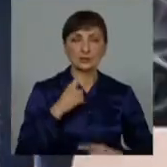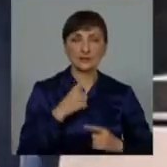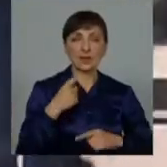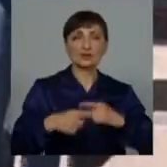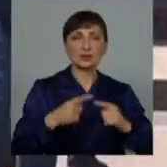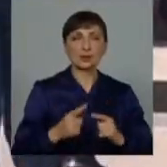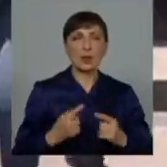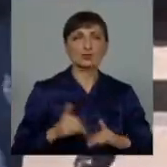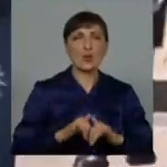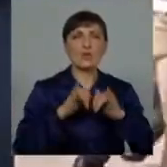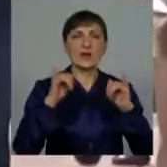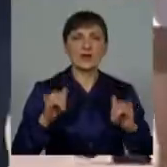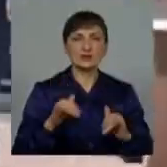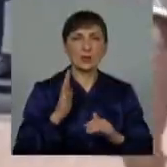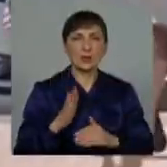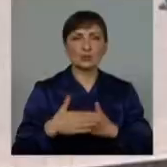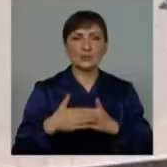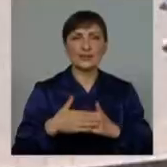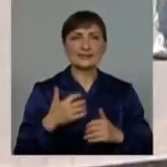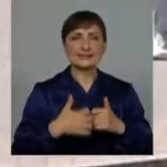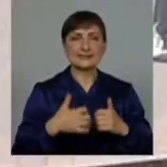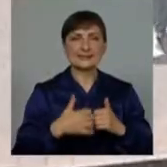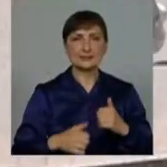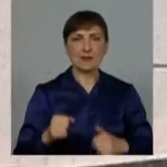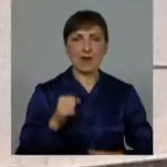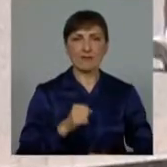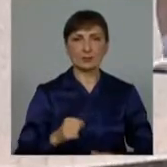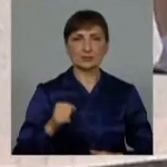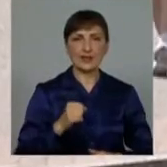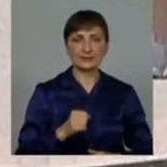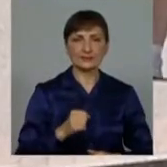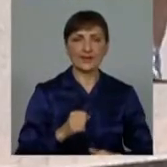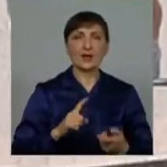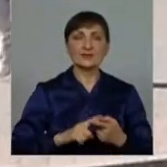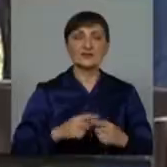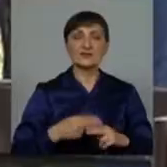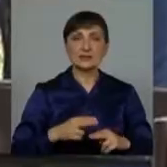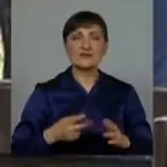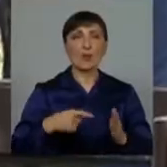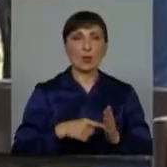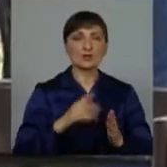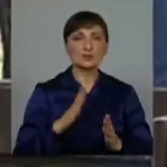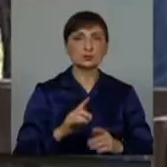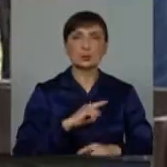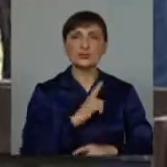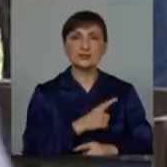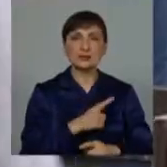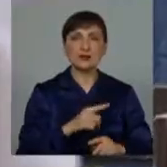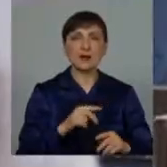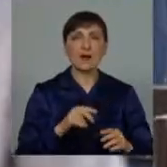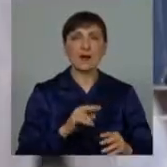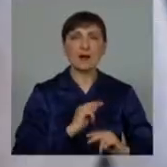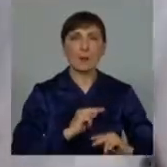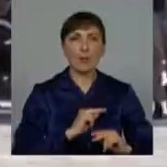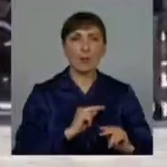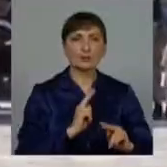очередной пик заболеваемости ожидается ближе к середине августа. В связи с этим в мегаполисе будет усилена профилактическая